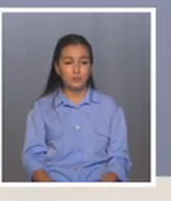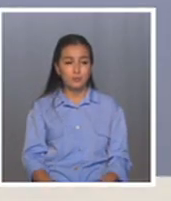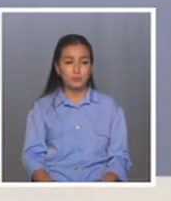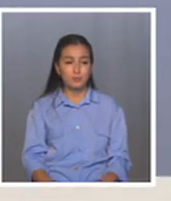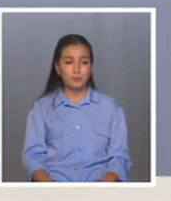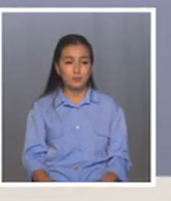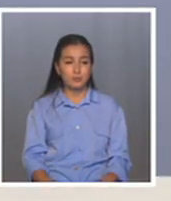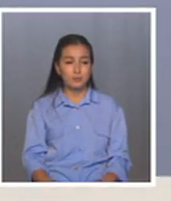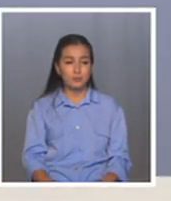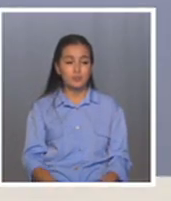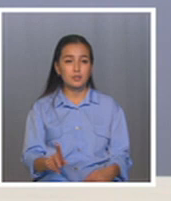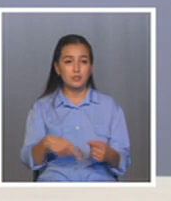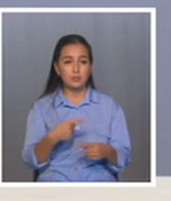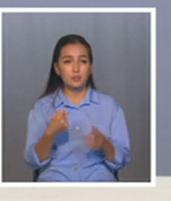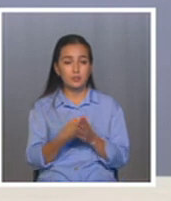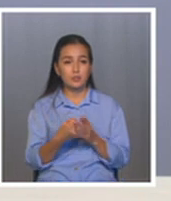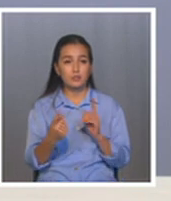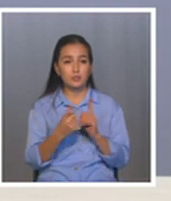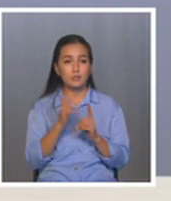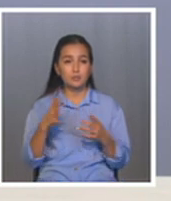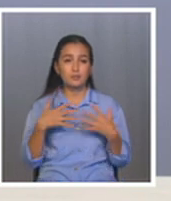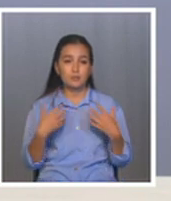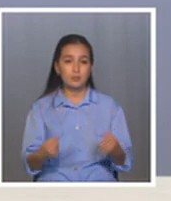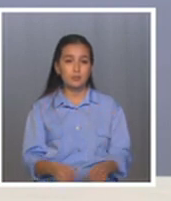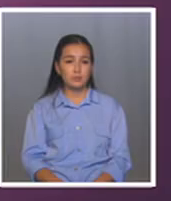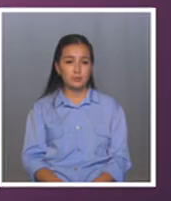Оқушылар, келесі кездескенше сау болыңыздар.